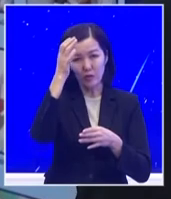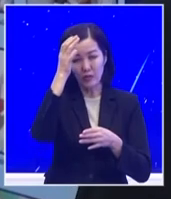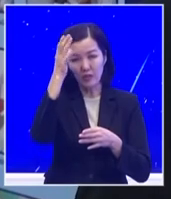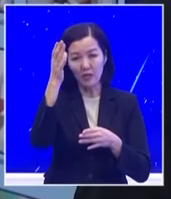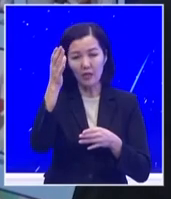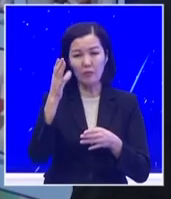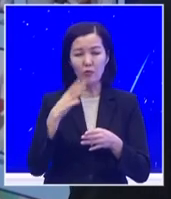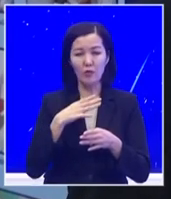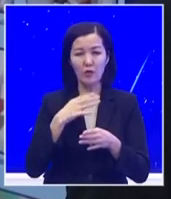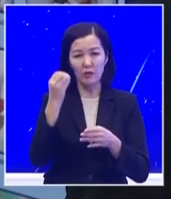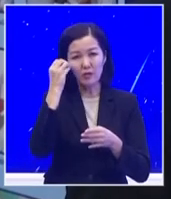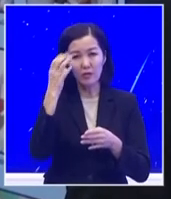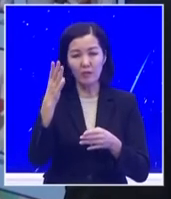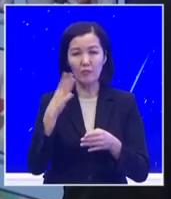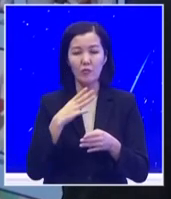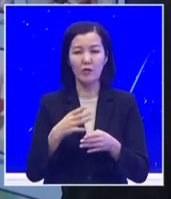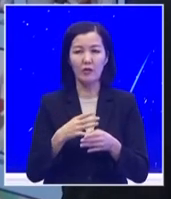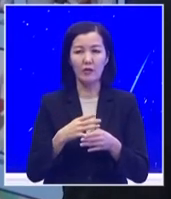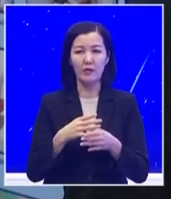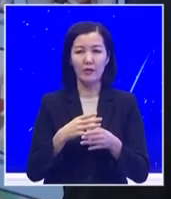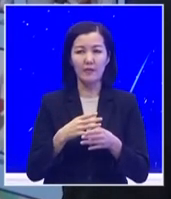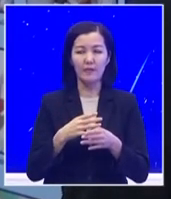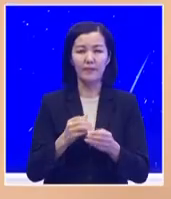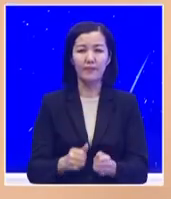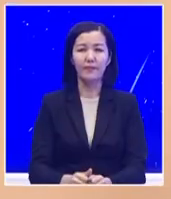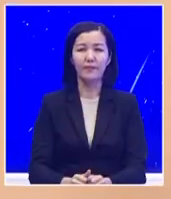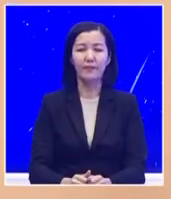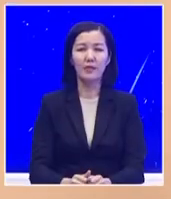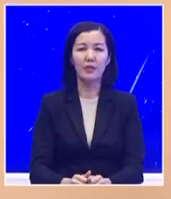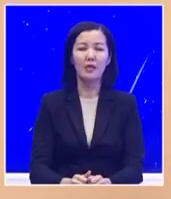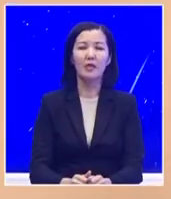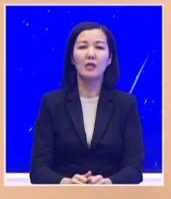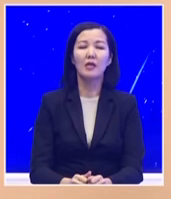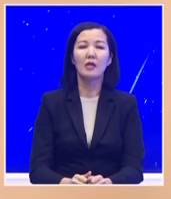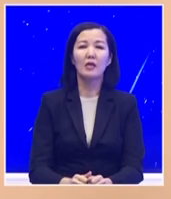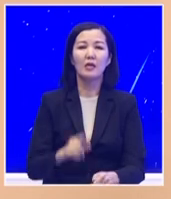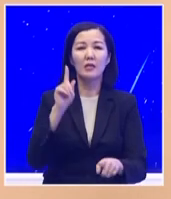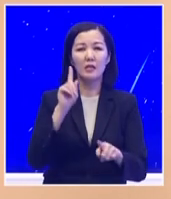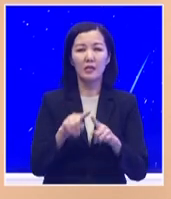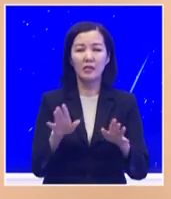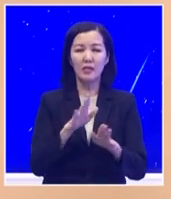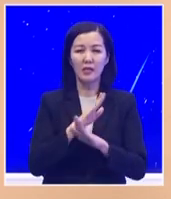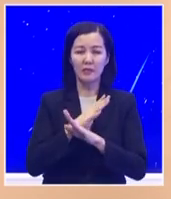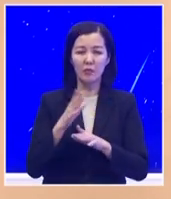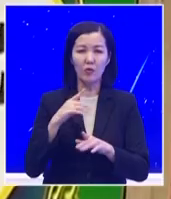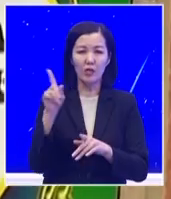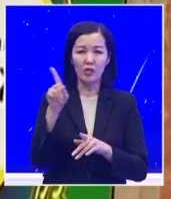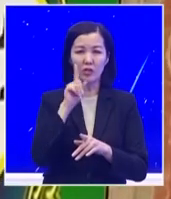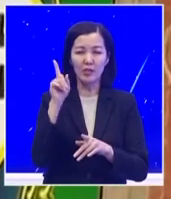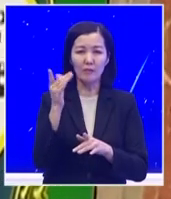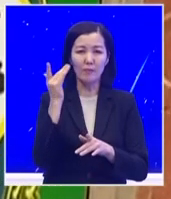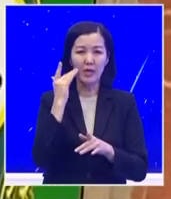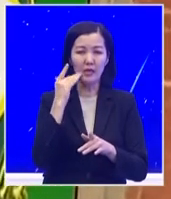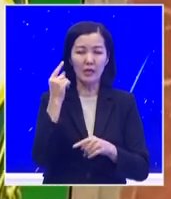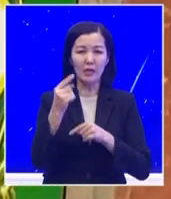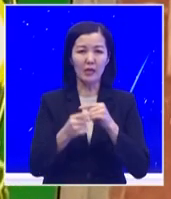көкжиегі болатын әзірге жас жазушылардың. Сондай деңгейде қалыптастырып. Жарық жұлдыздай жалт етіп ағып өткен қыршын жас қоржынында мәңгілік өшпес